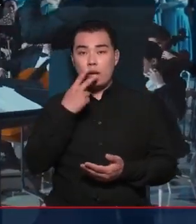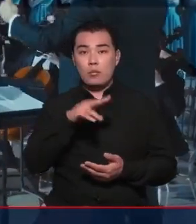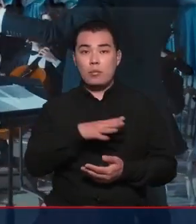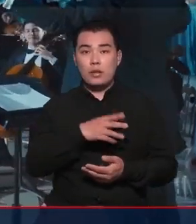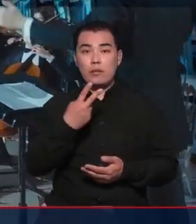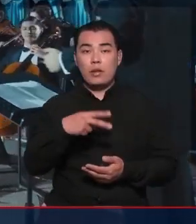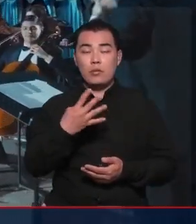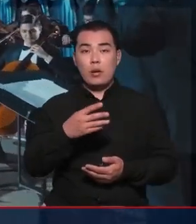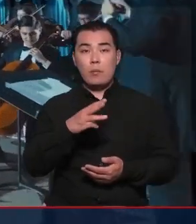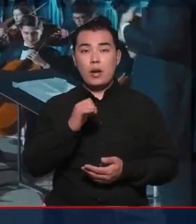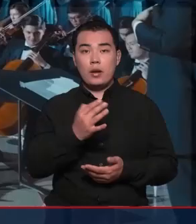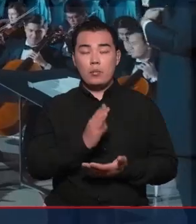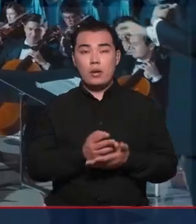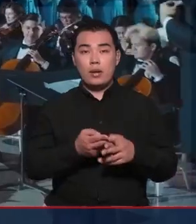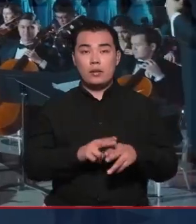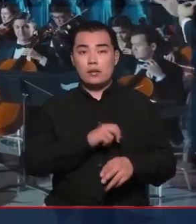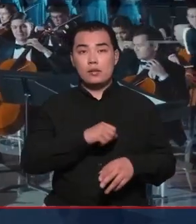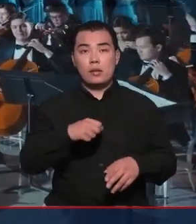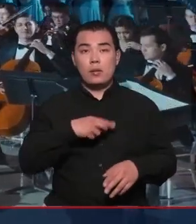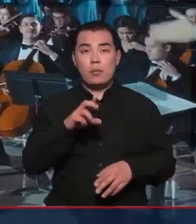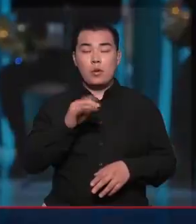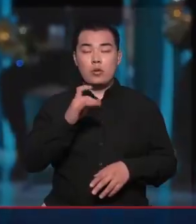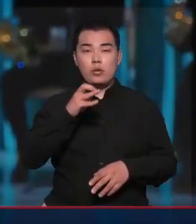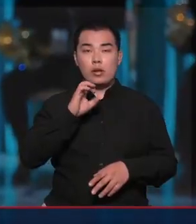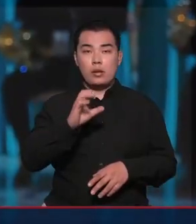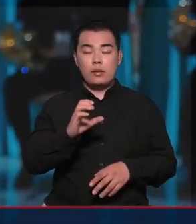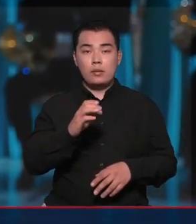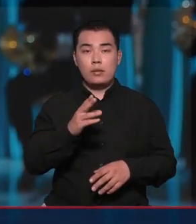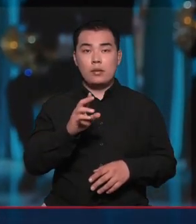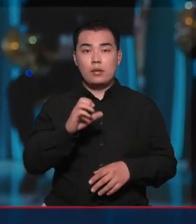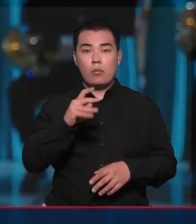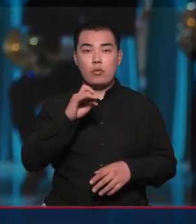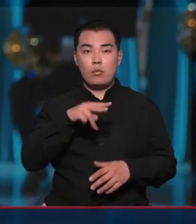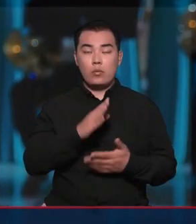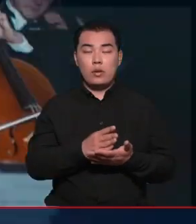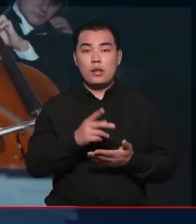Кстати, 24 мая на стадионе Бешикташ в Стамбуле пройдет